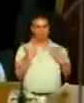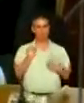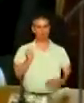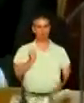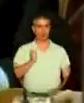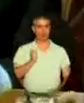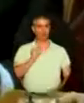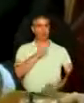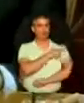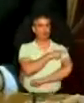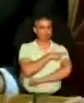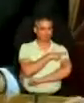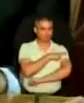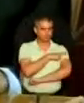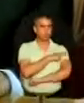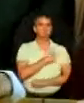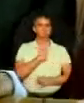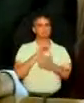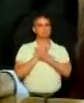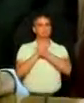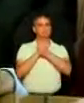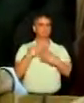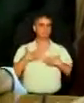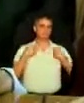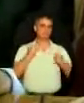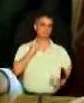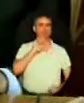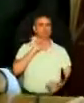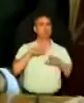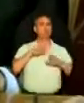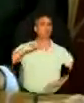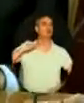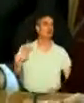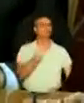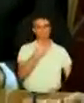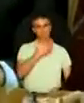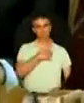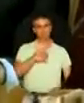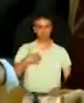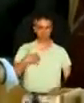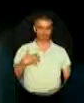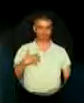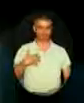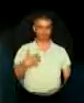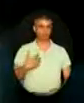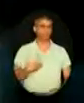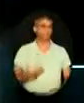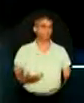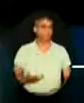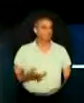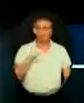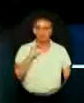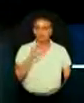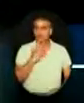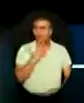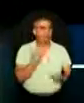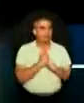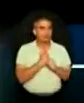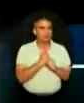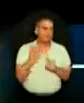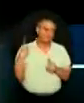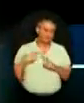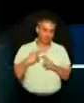החיילים, של השוטרים, ואני שולח איחולי החלמה בשם הממשלה כולה לפצועים. איתן כבל, מה נעשה